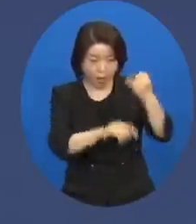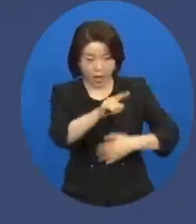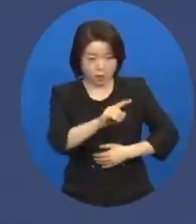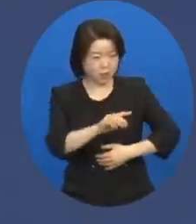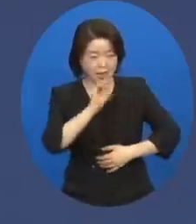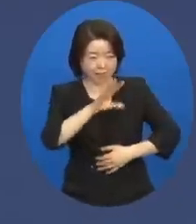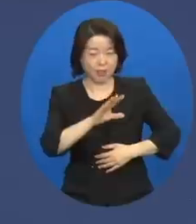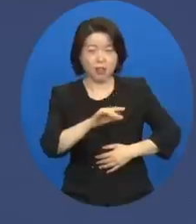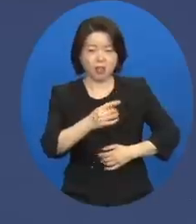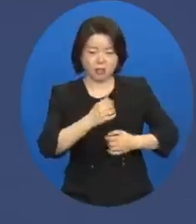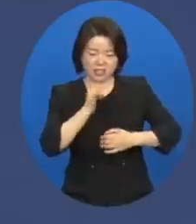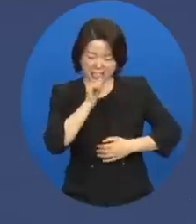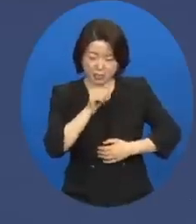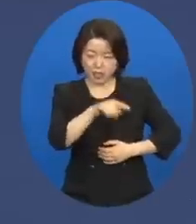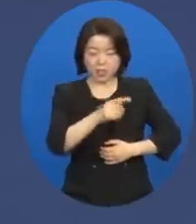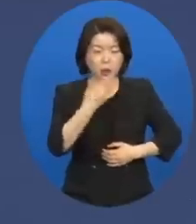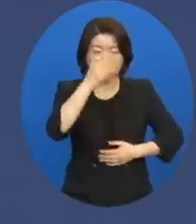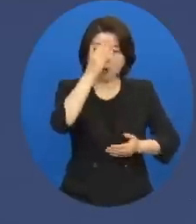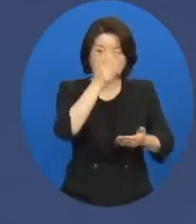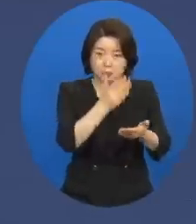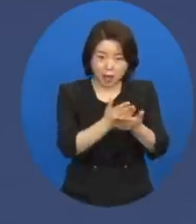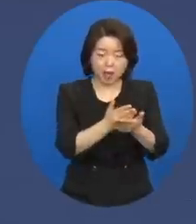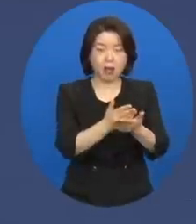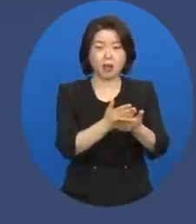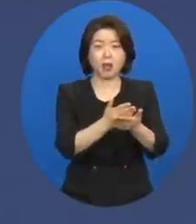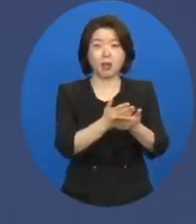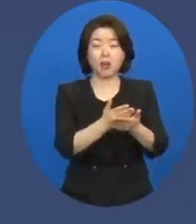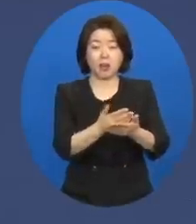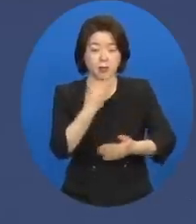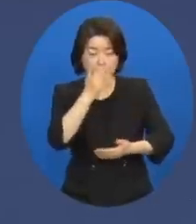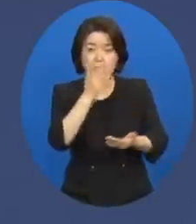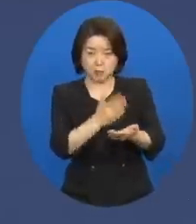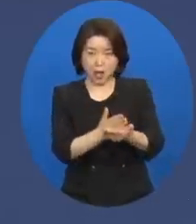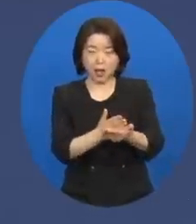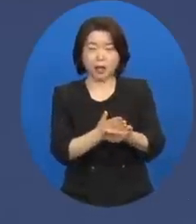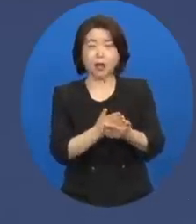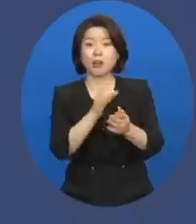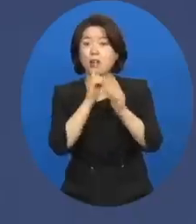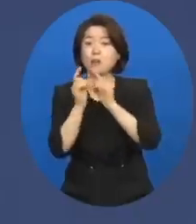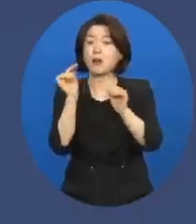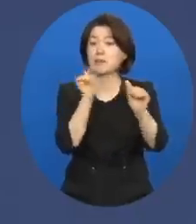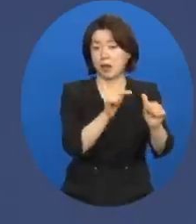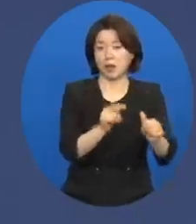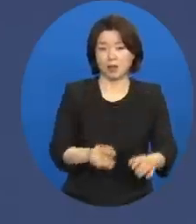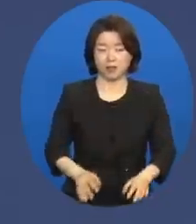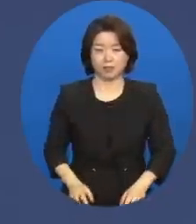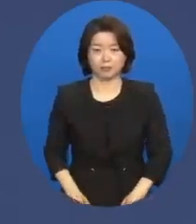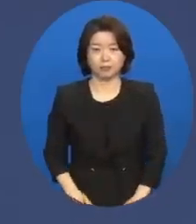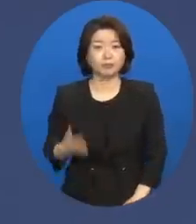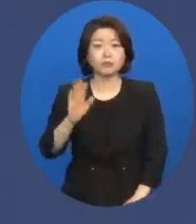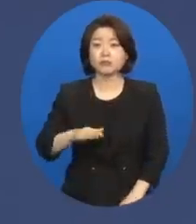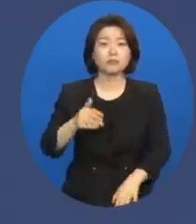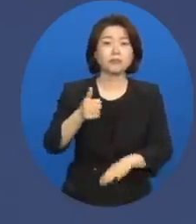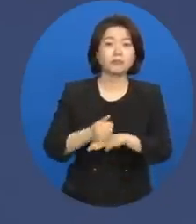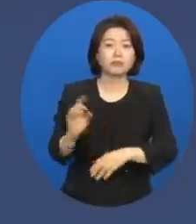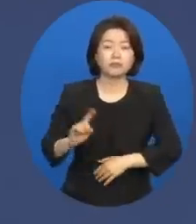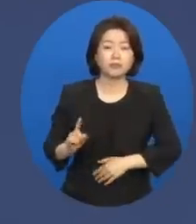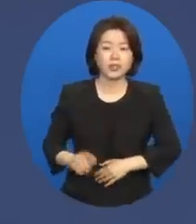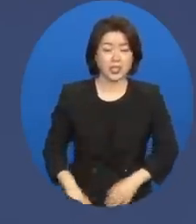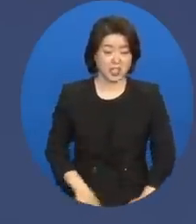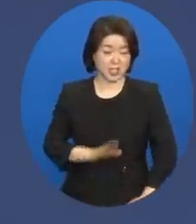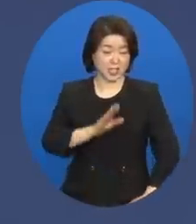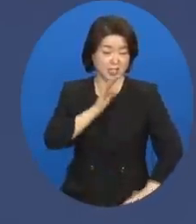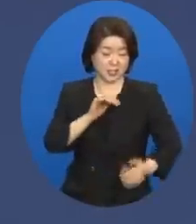절대 이것만큼은 너 손대지 말아라, 먹지 말아라 이렇게 말씀하신 거예요. 자, 그런데 드디어 정녕